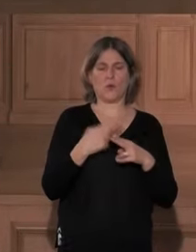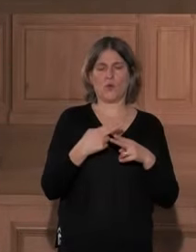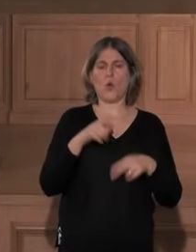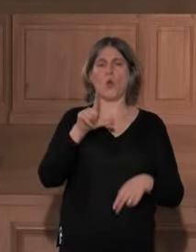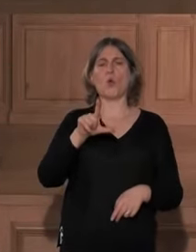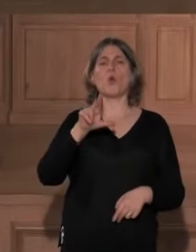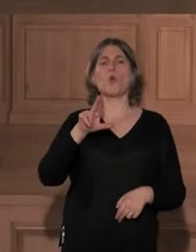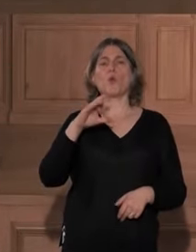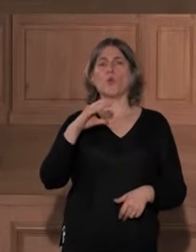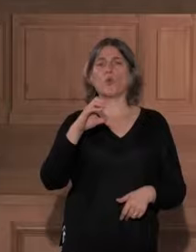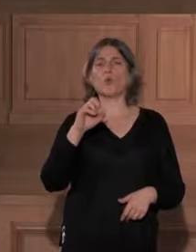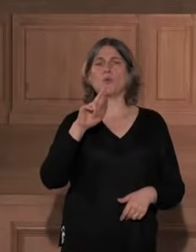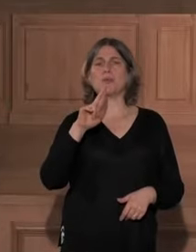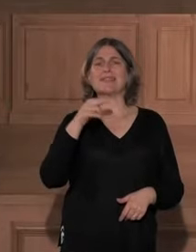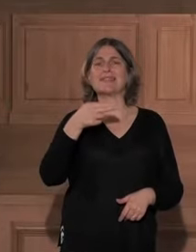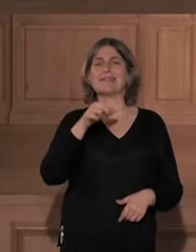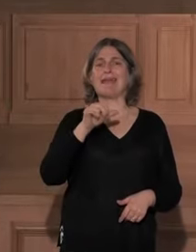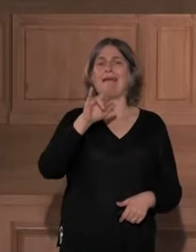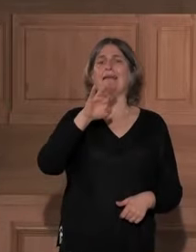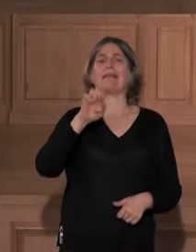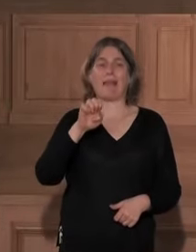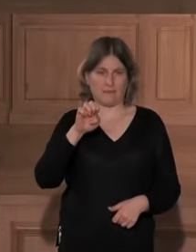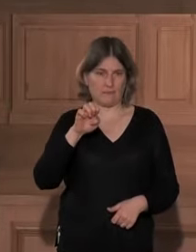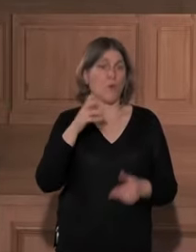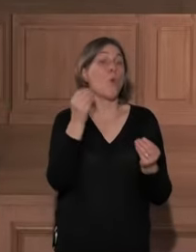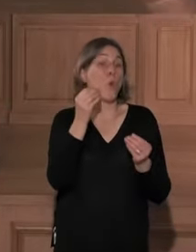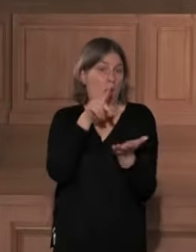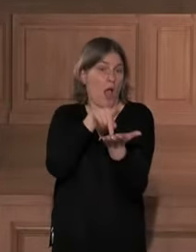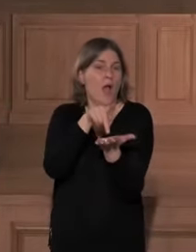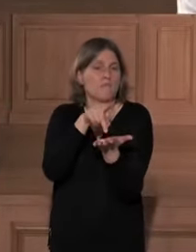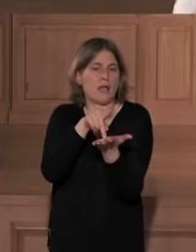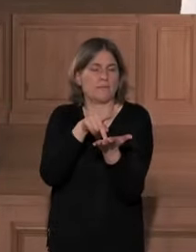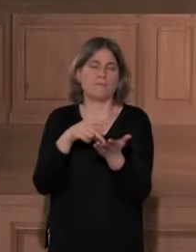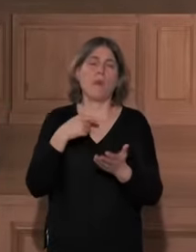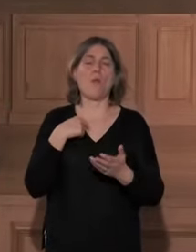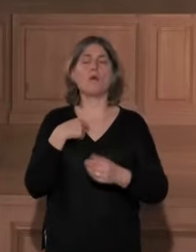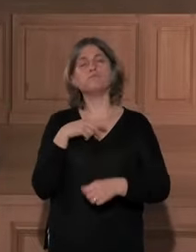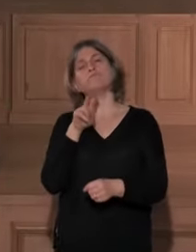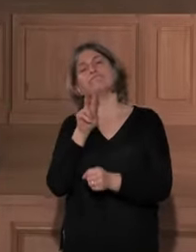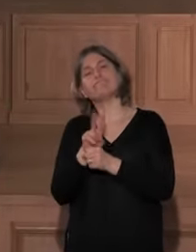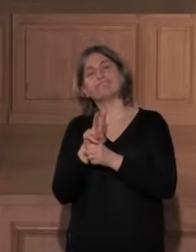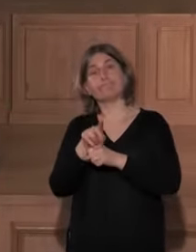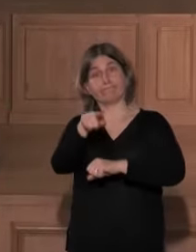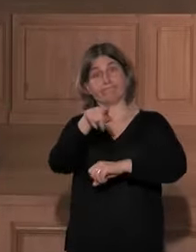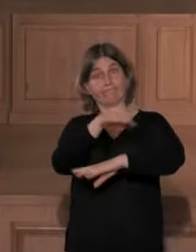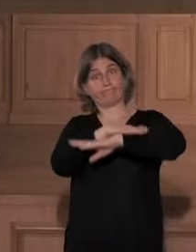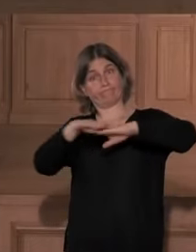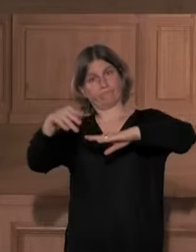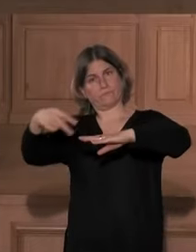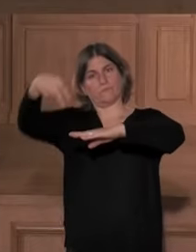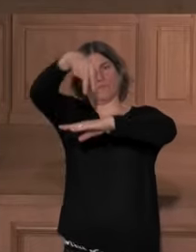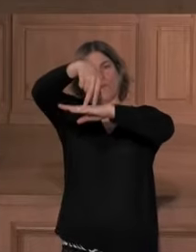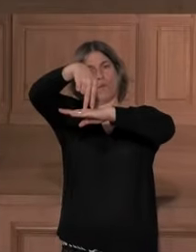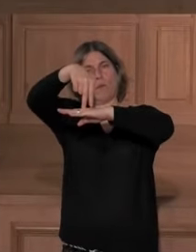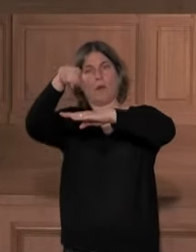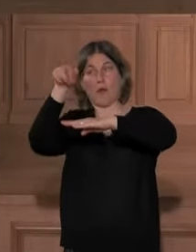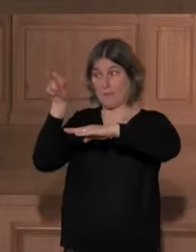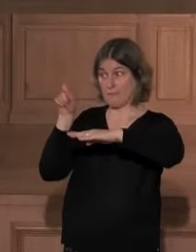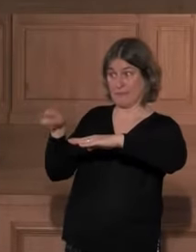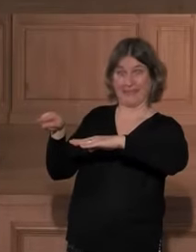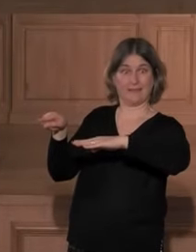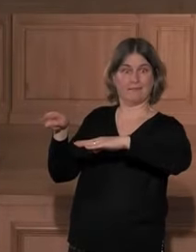Paris par Moïse. Et sur la scène, je vois Daoud qui était en train de faire une super scène